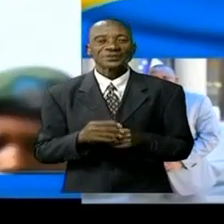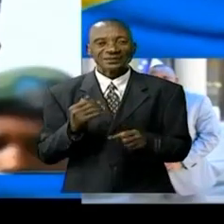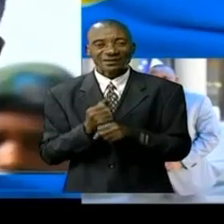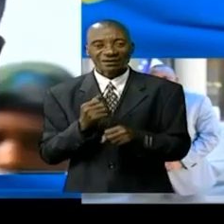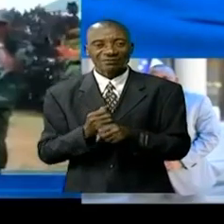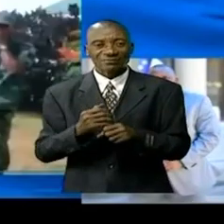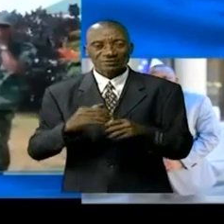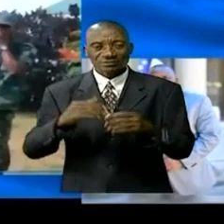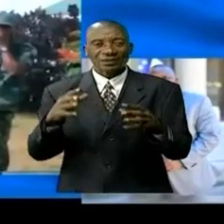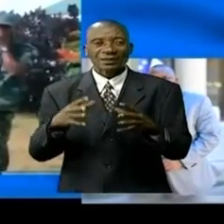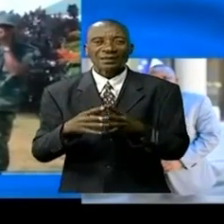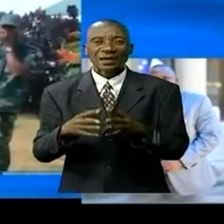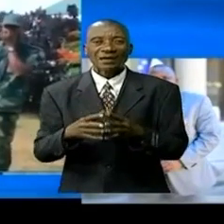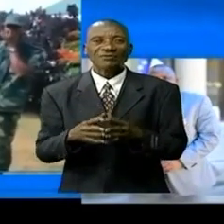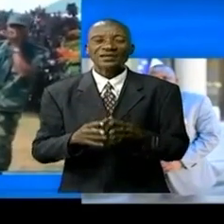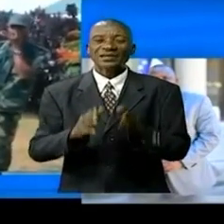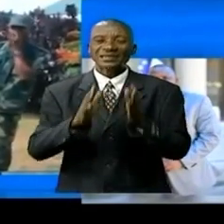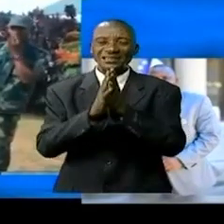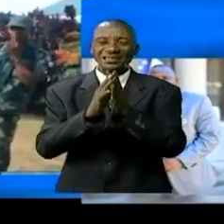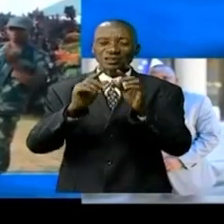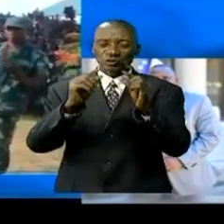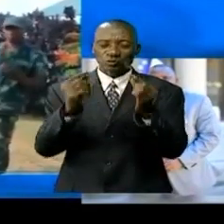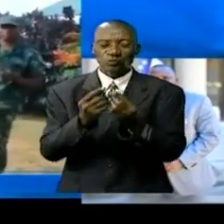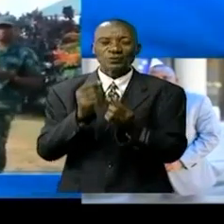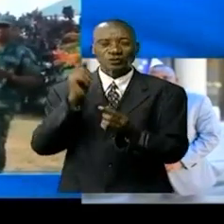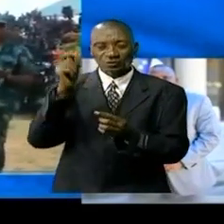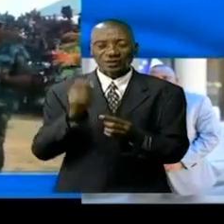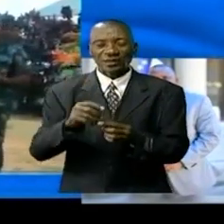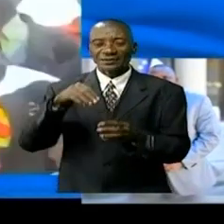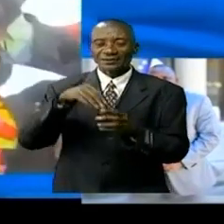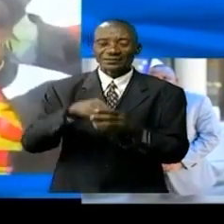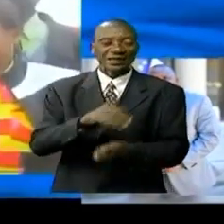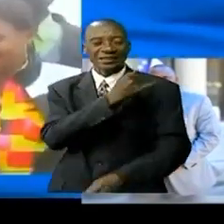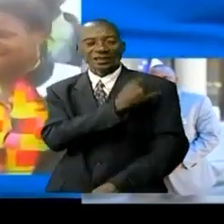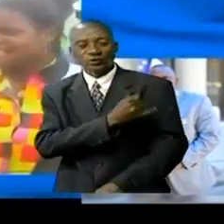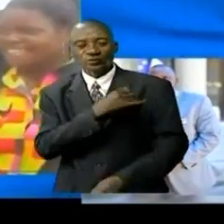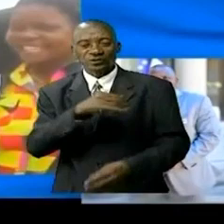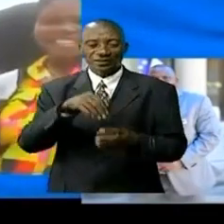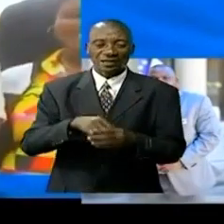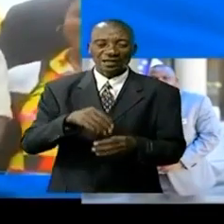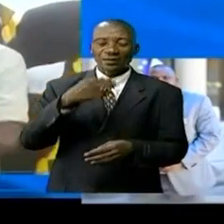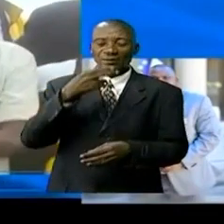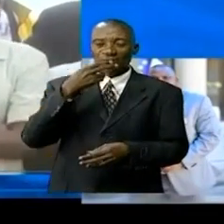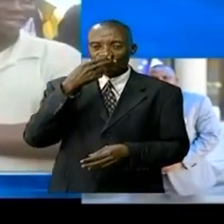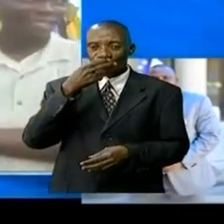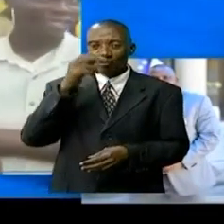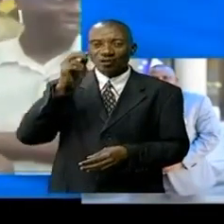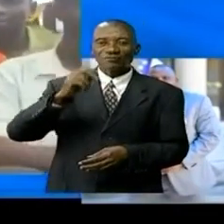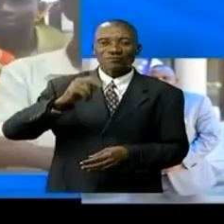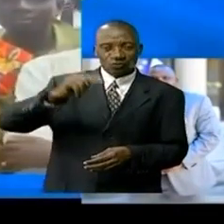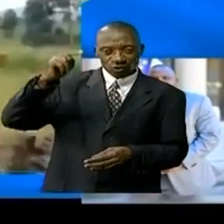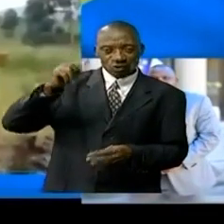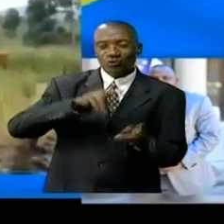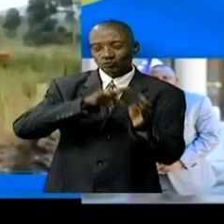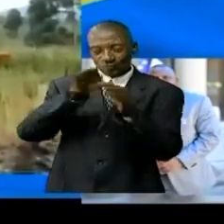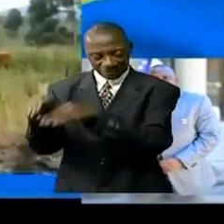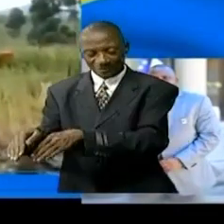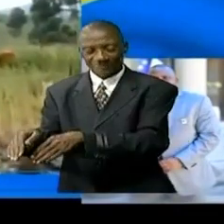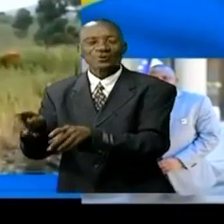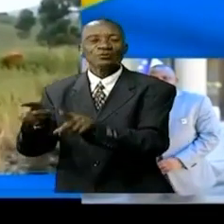d'une dizaine d'autres groupes armés de l'Ituri et Nord Kivu en attente d'évacuation vers Nairobi.